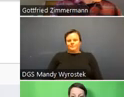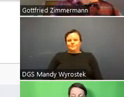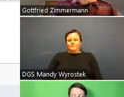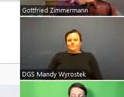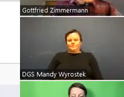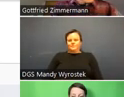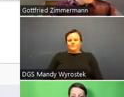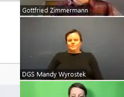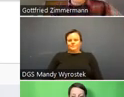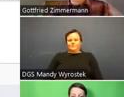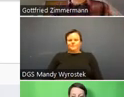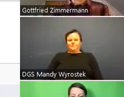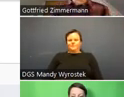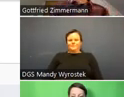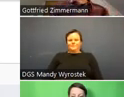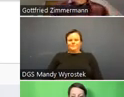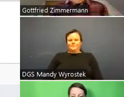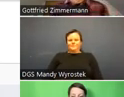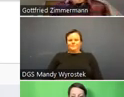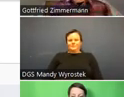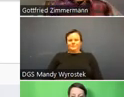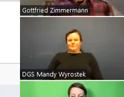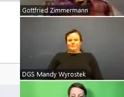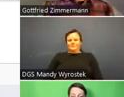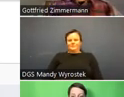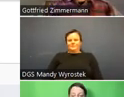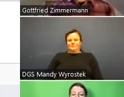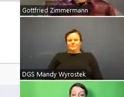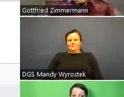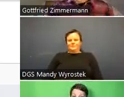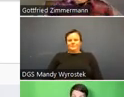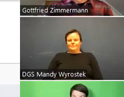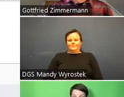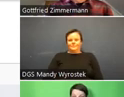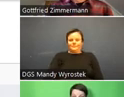So, jetzt komme ich noch auf ein paar weitere Dinge, die Word uns